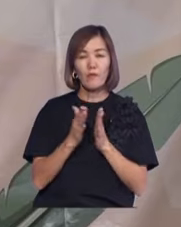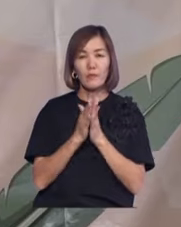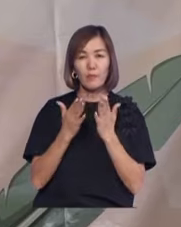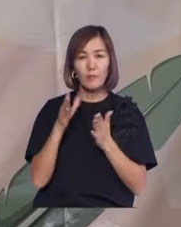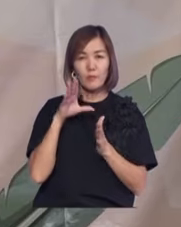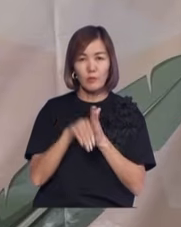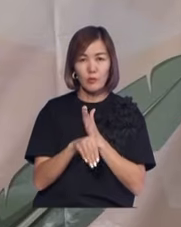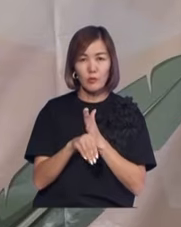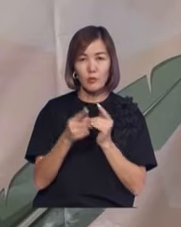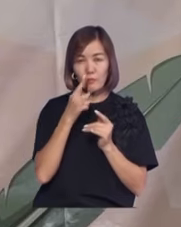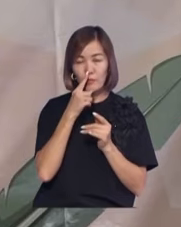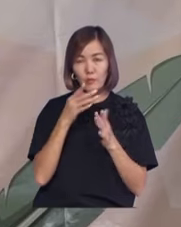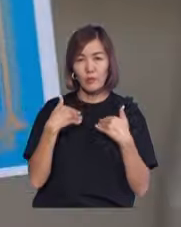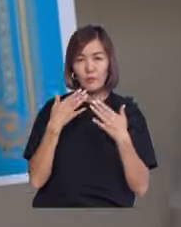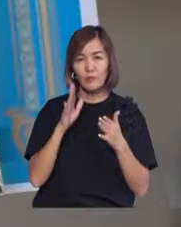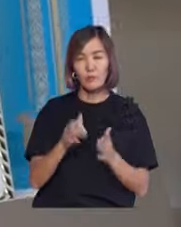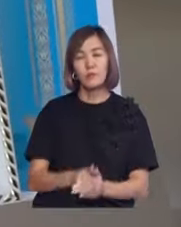издан в ближайшем будущем.